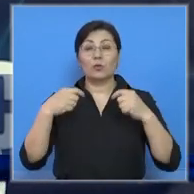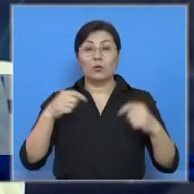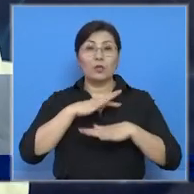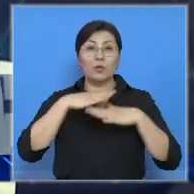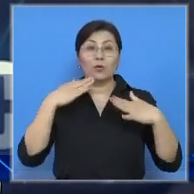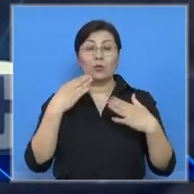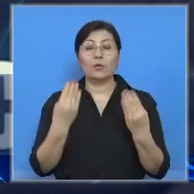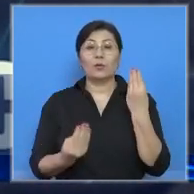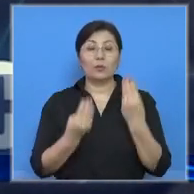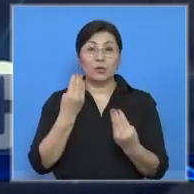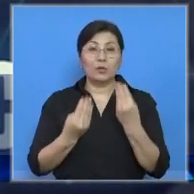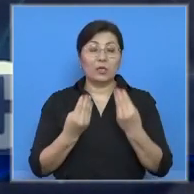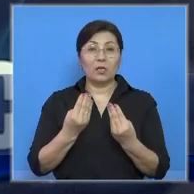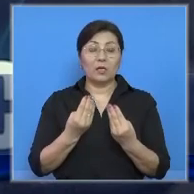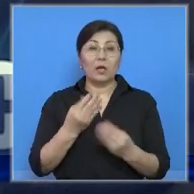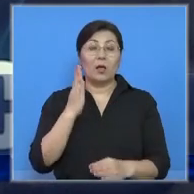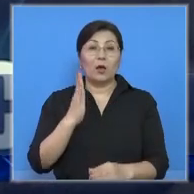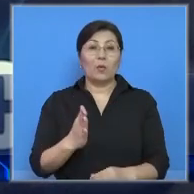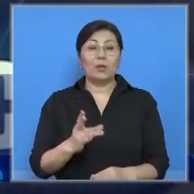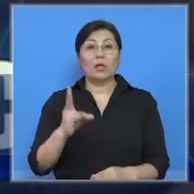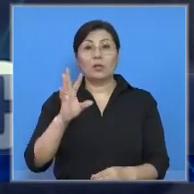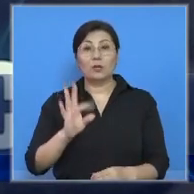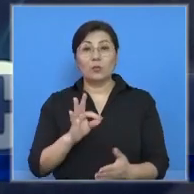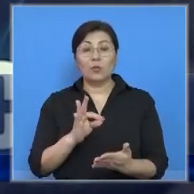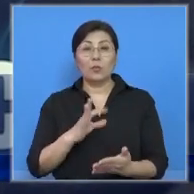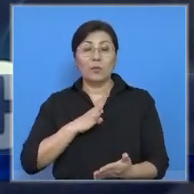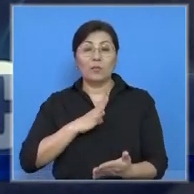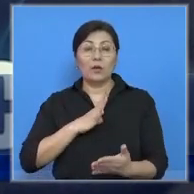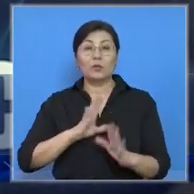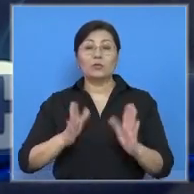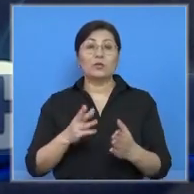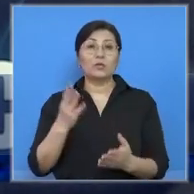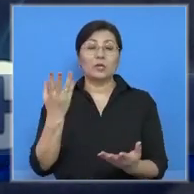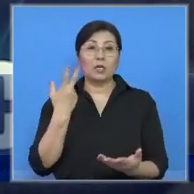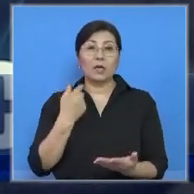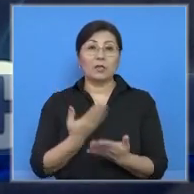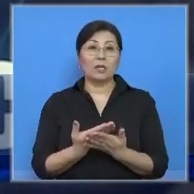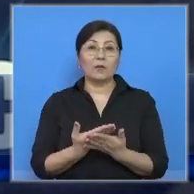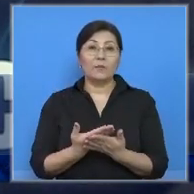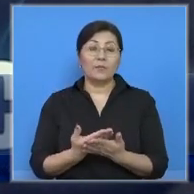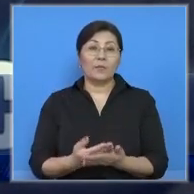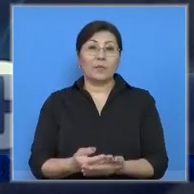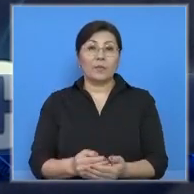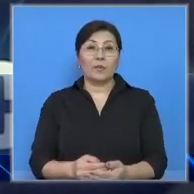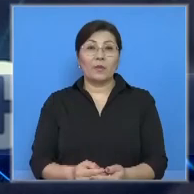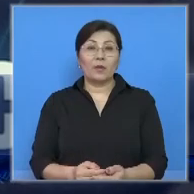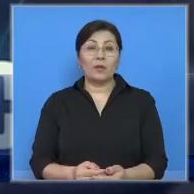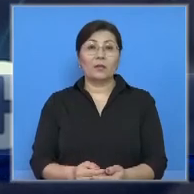әзіл, ойындар ойнатылады. Бірақ кейде жаңа айтқандай бұл осы шекарадан,